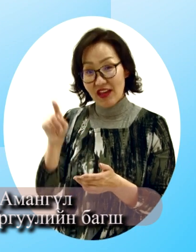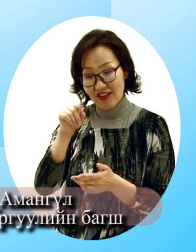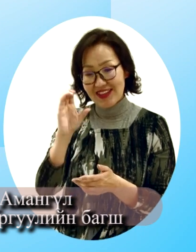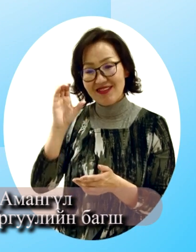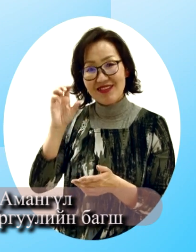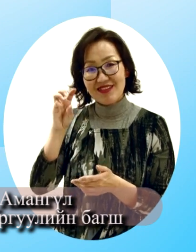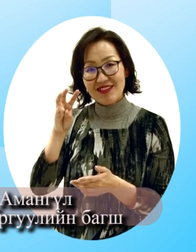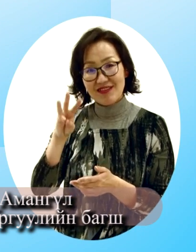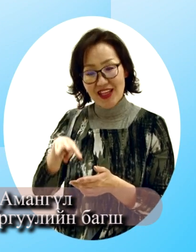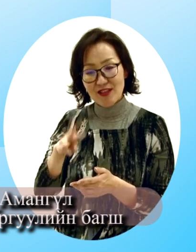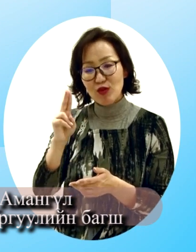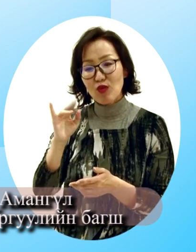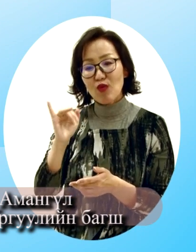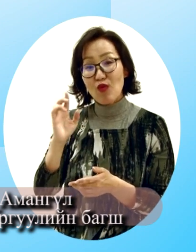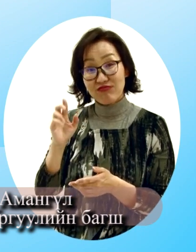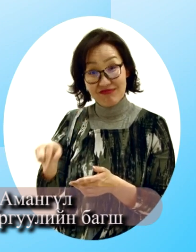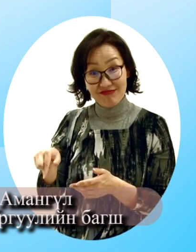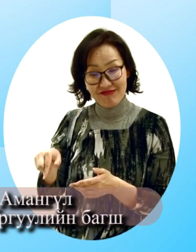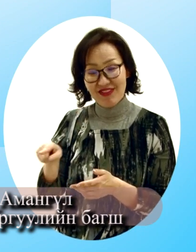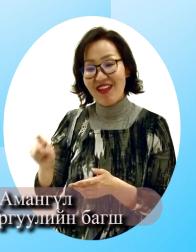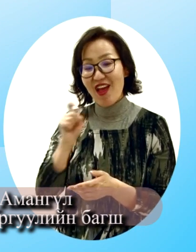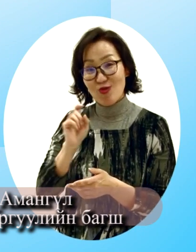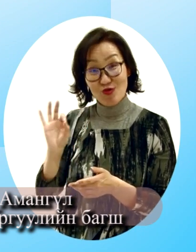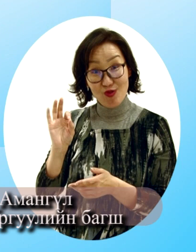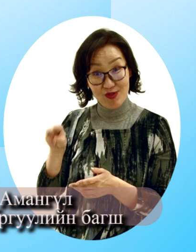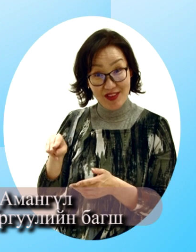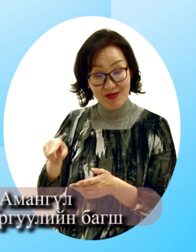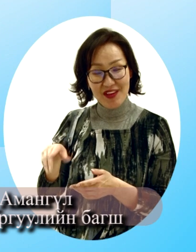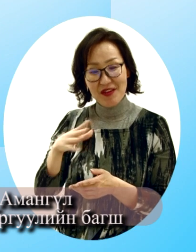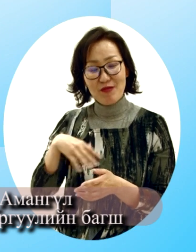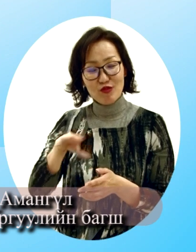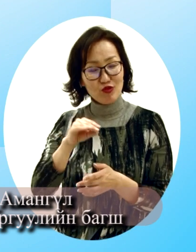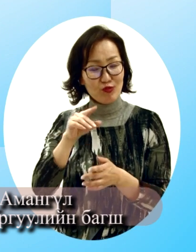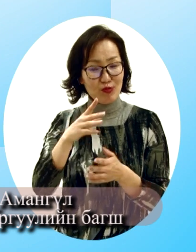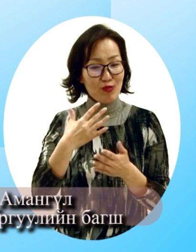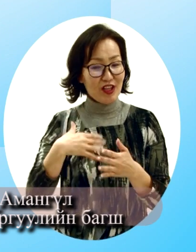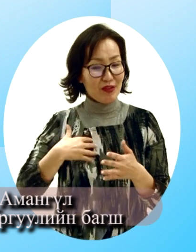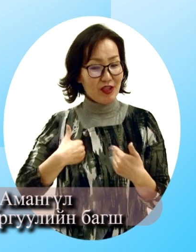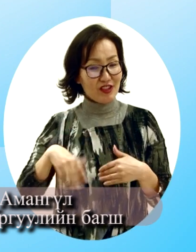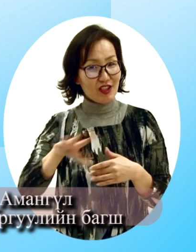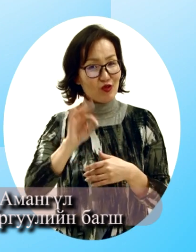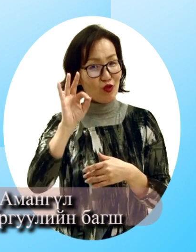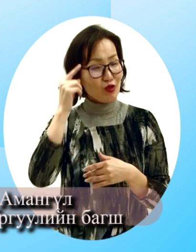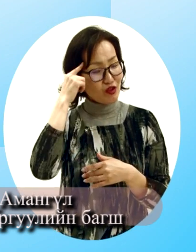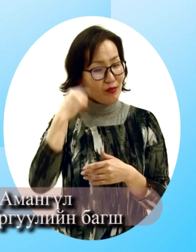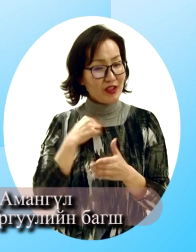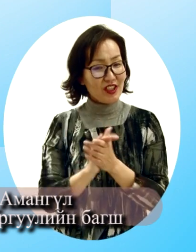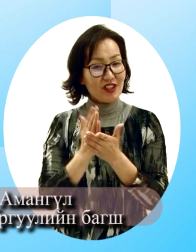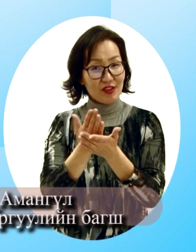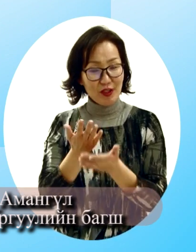Ал, есеп 6. Жұмысшылар аптаның 5 күнде жұмыстайды. 3 аптада неше жұмыс күні